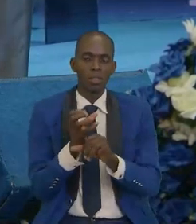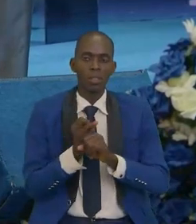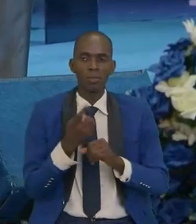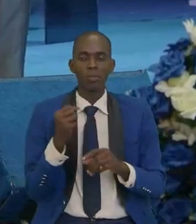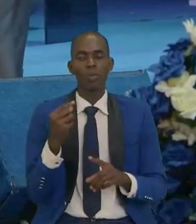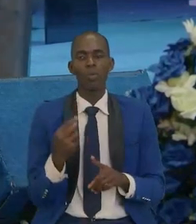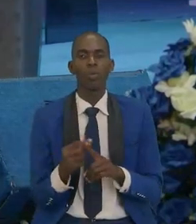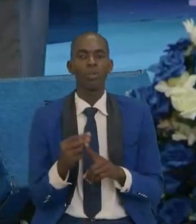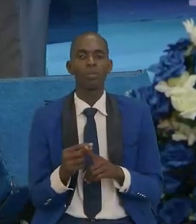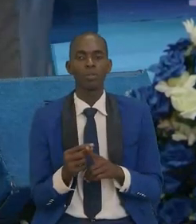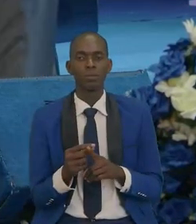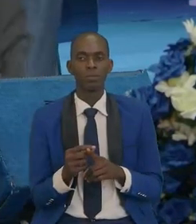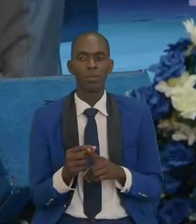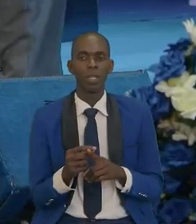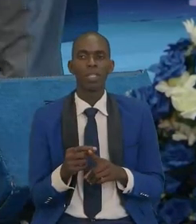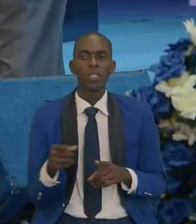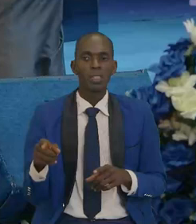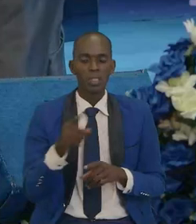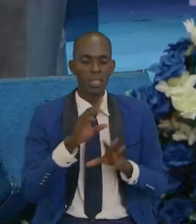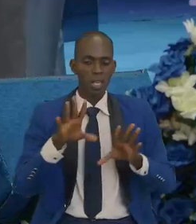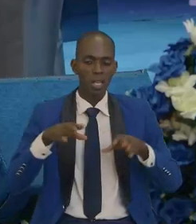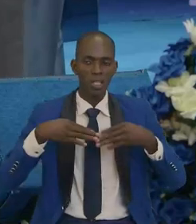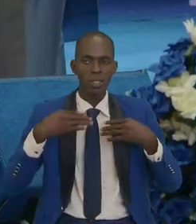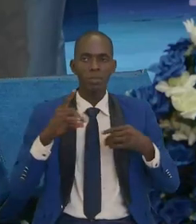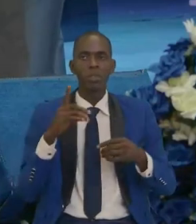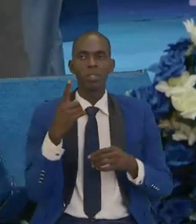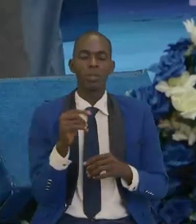Ils ont reçu la parole avec joie.